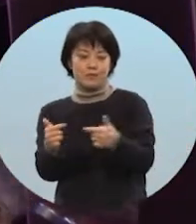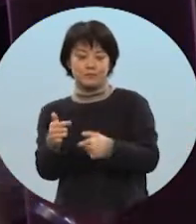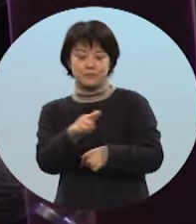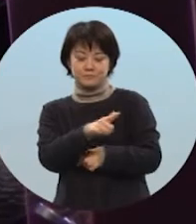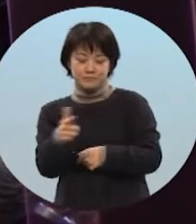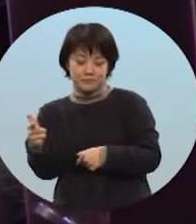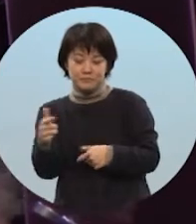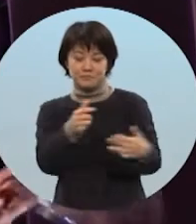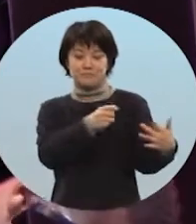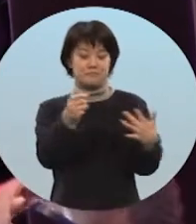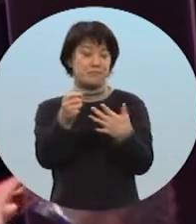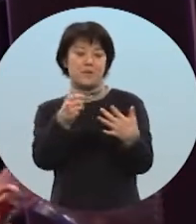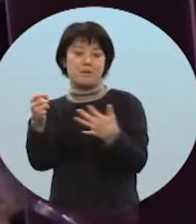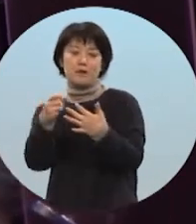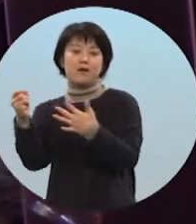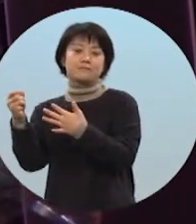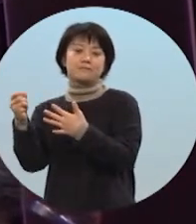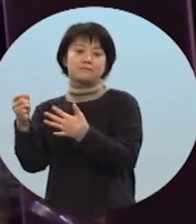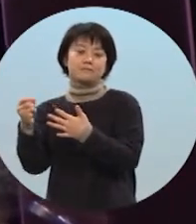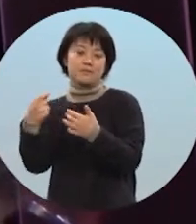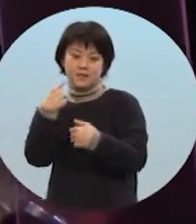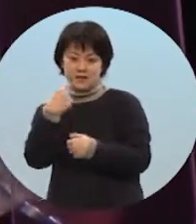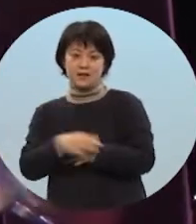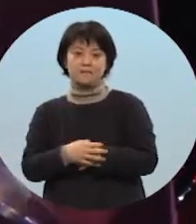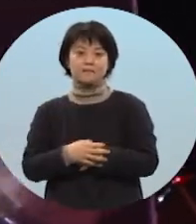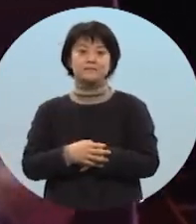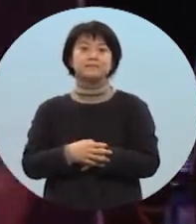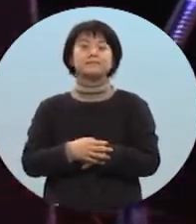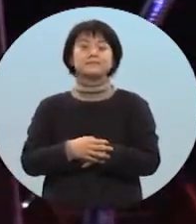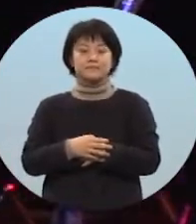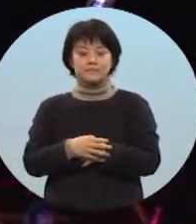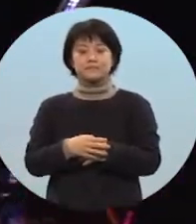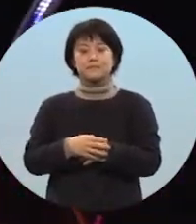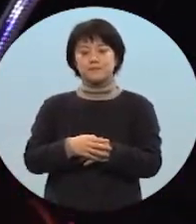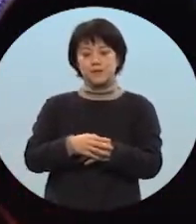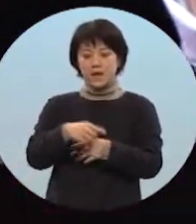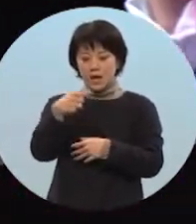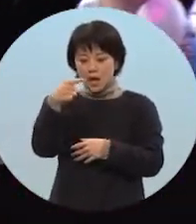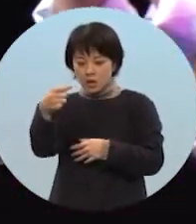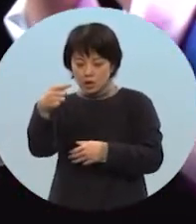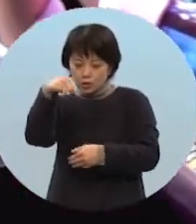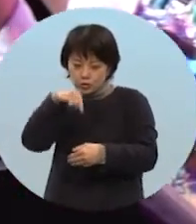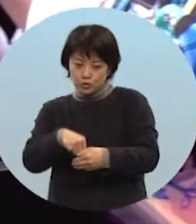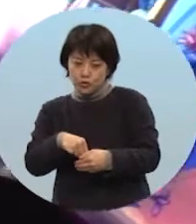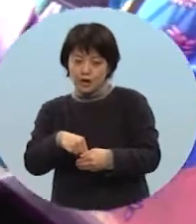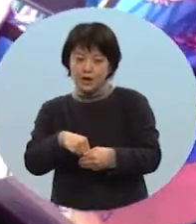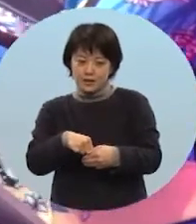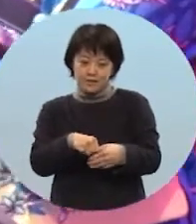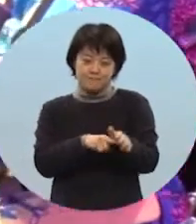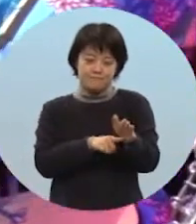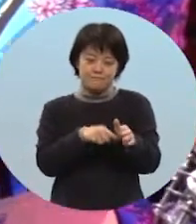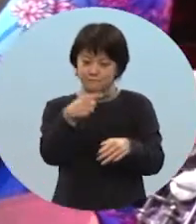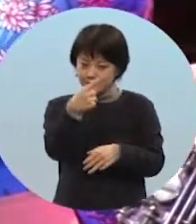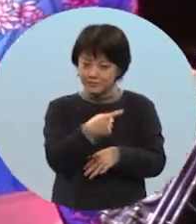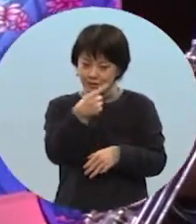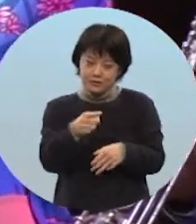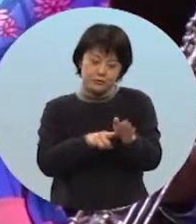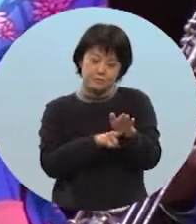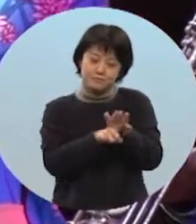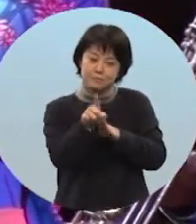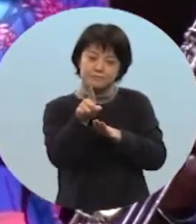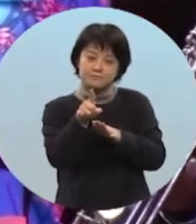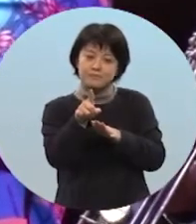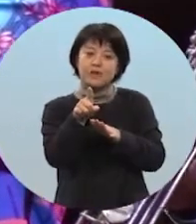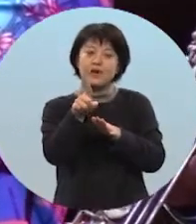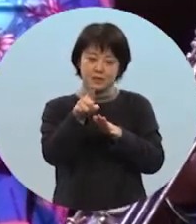い、でどれかの曲で1人がスポットライトが当たるような配分も考えましたし、はい、結